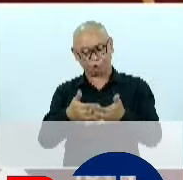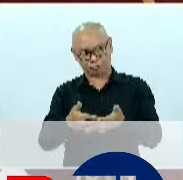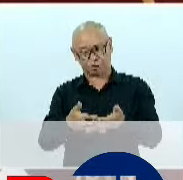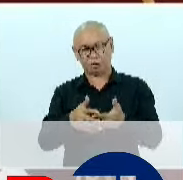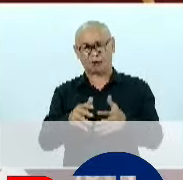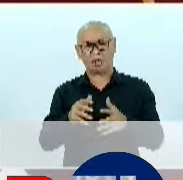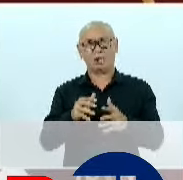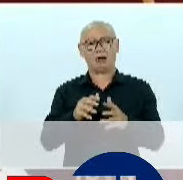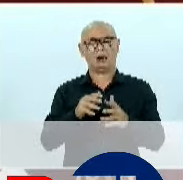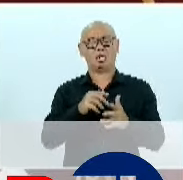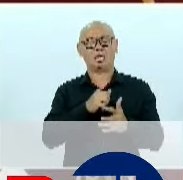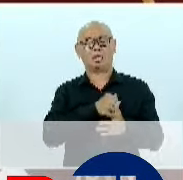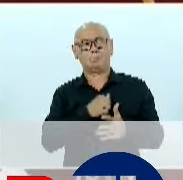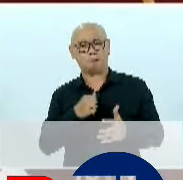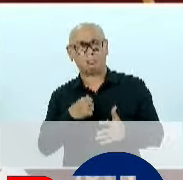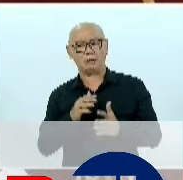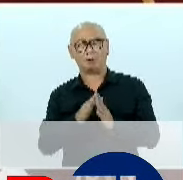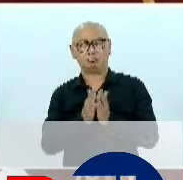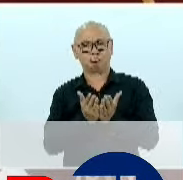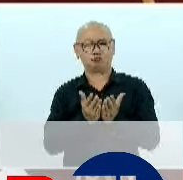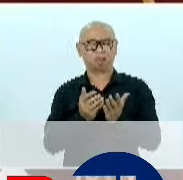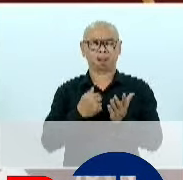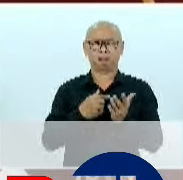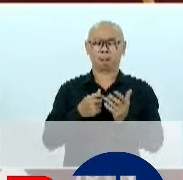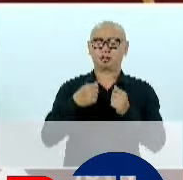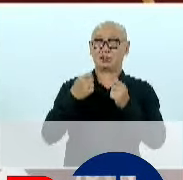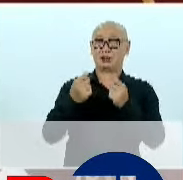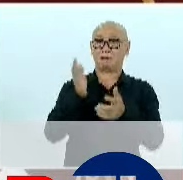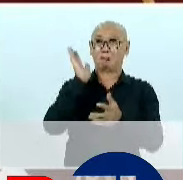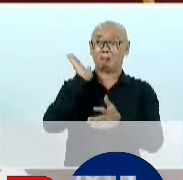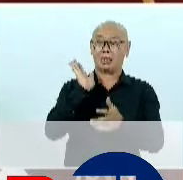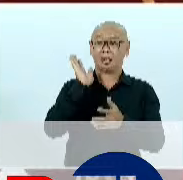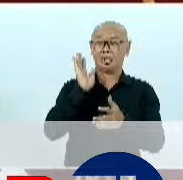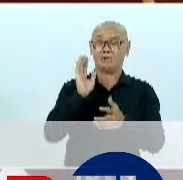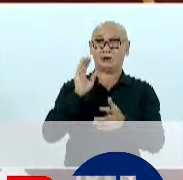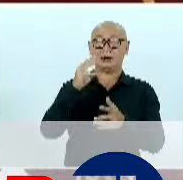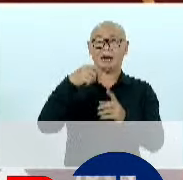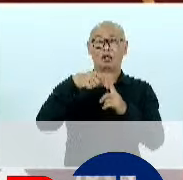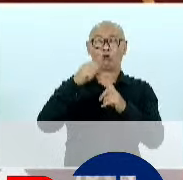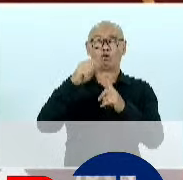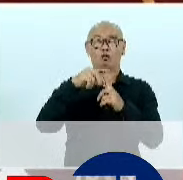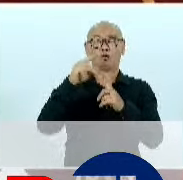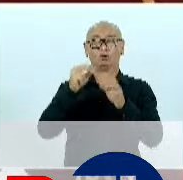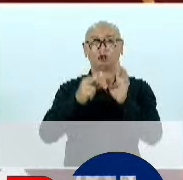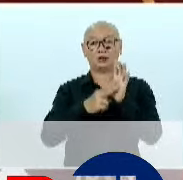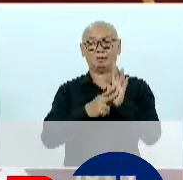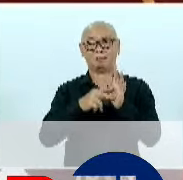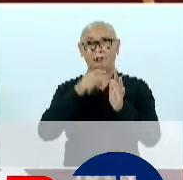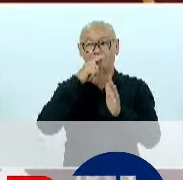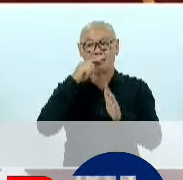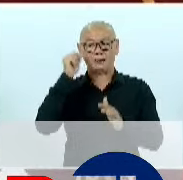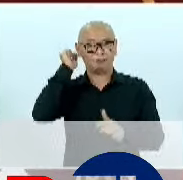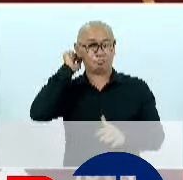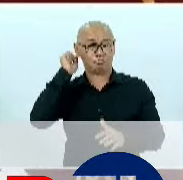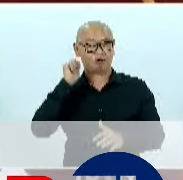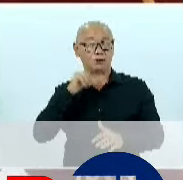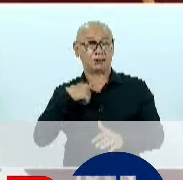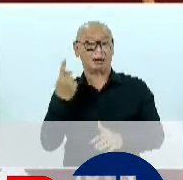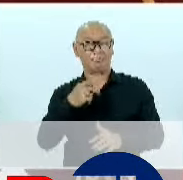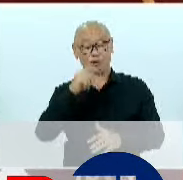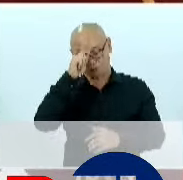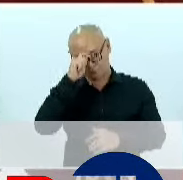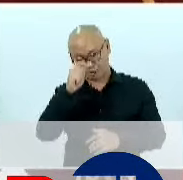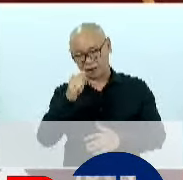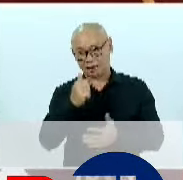suci agama sekaligus memberikan pelayanan ekotren Bapak Ibu yang kami hormati